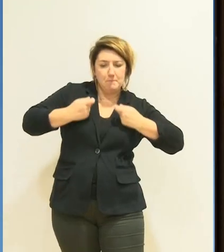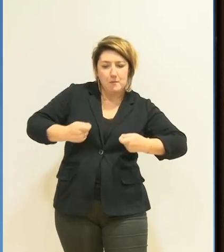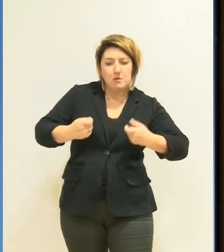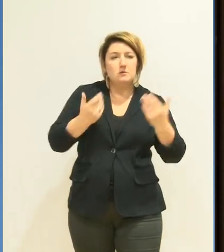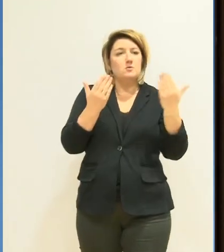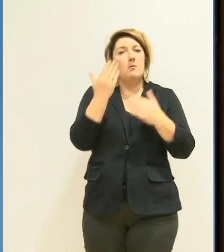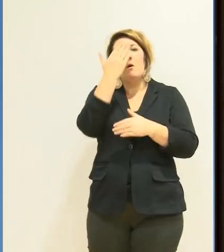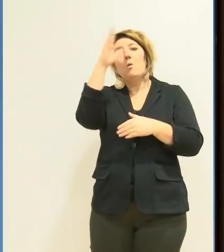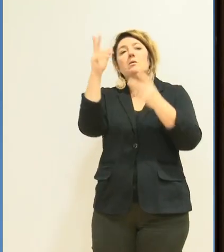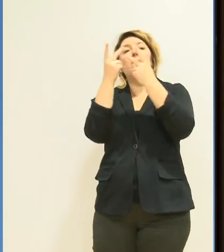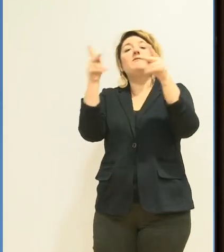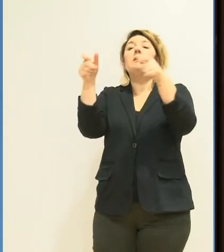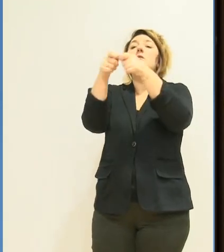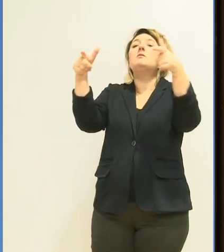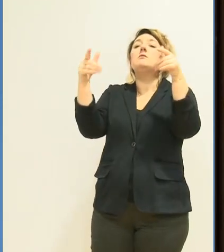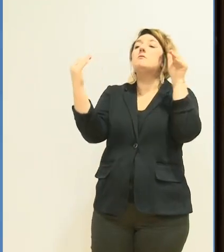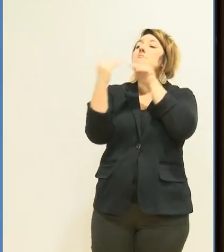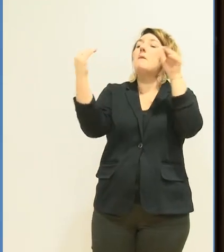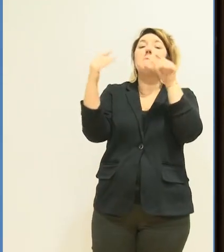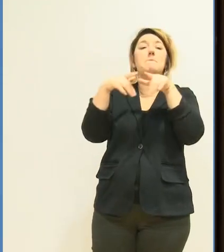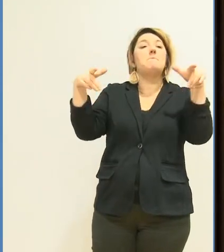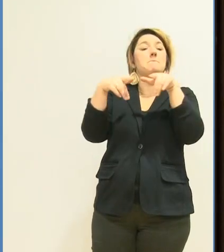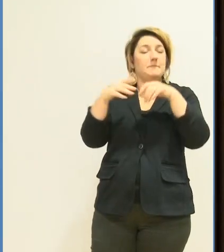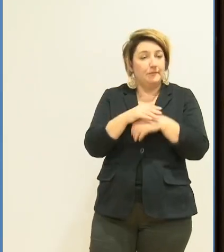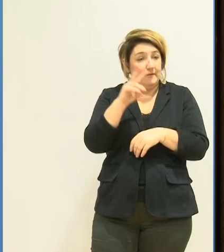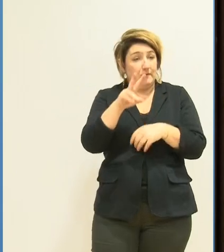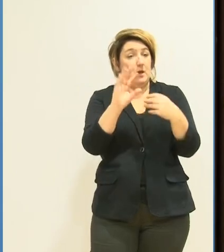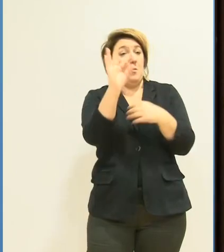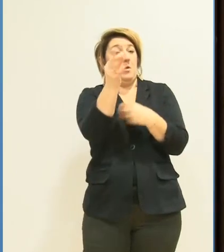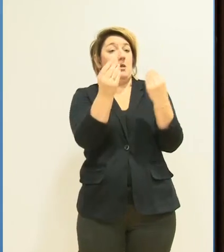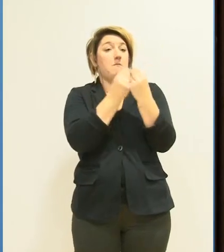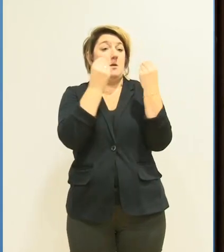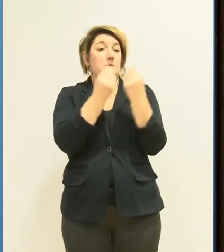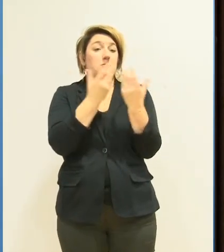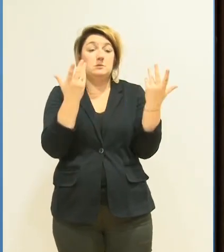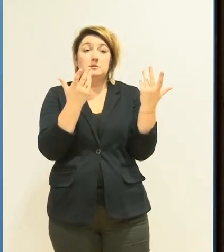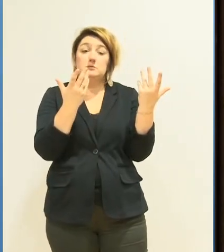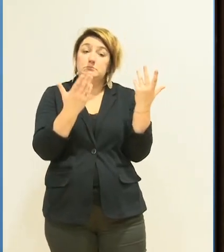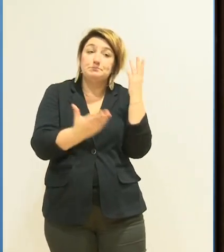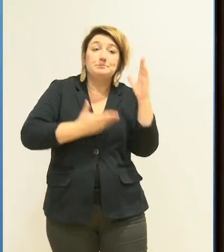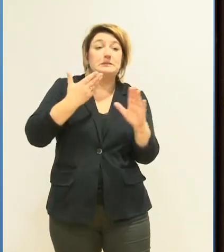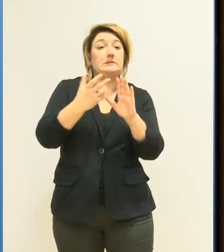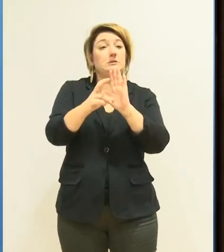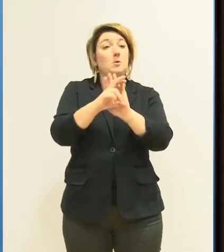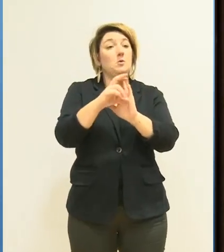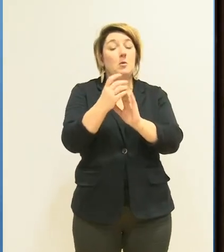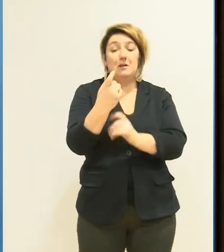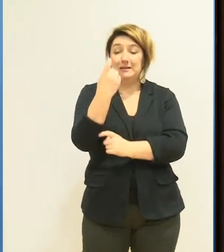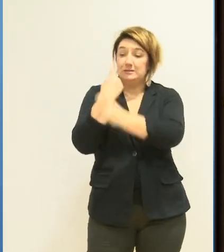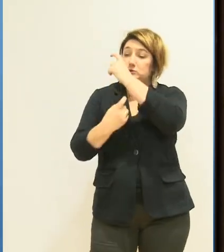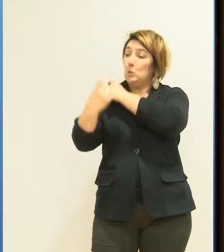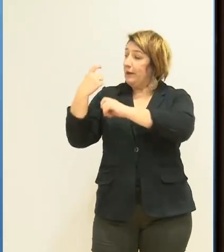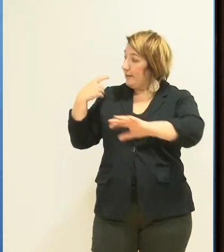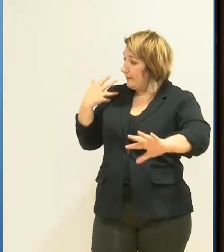d'autres villes de la même strate et oui malheureusement c'est l'histoire qui a fait grenoble et qui fait qu'aujourd'hui